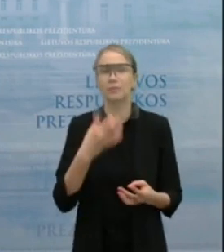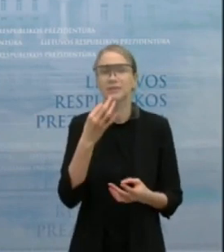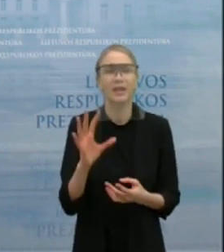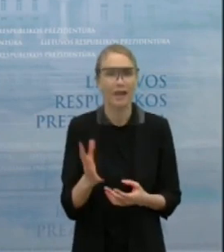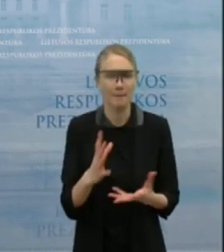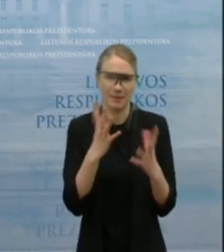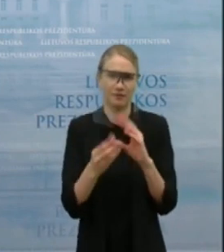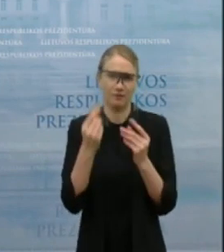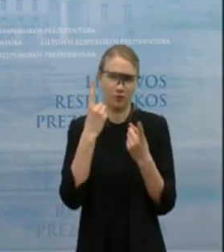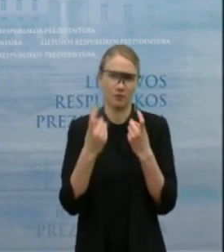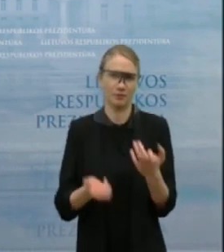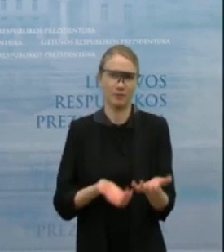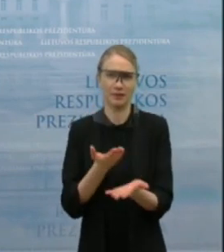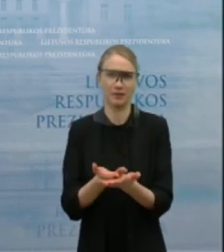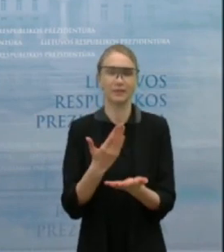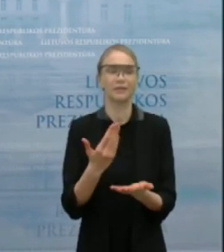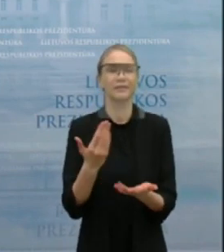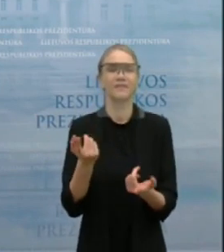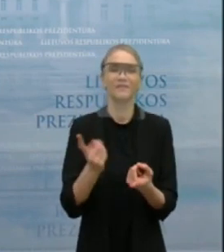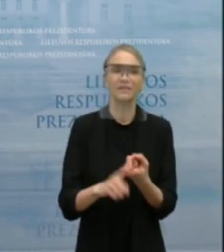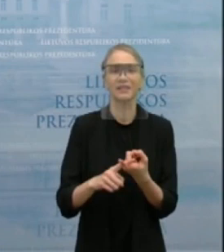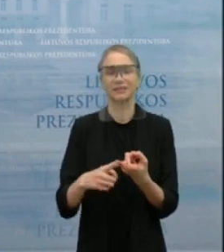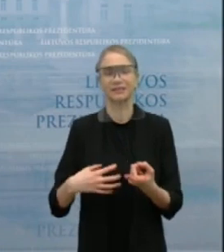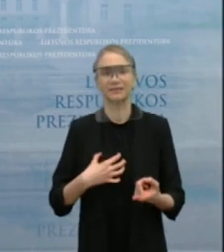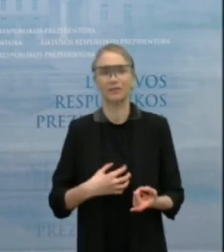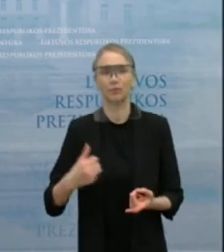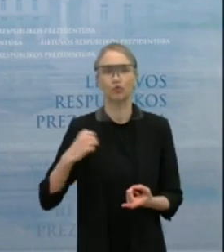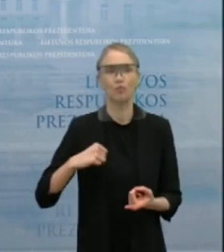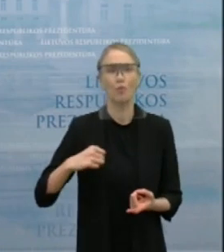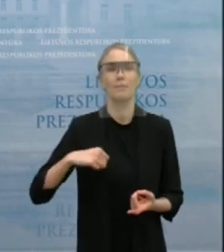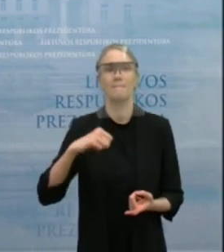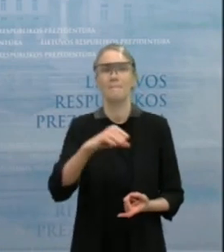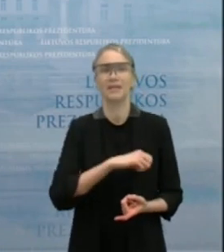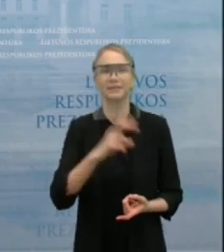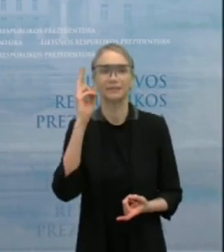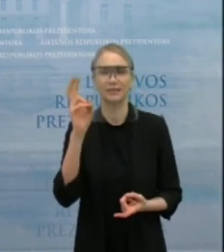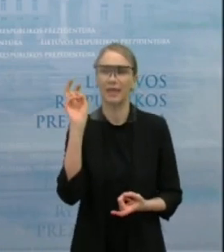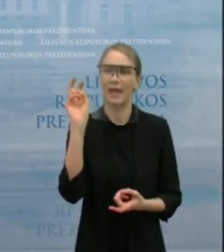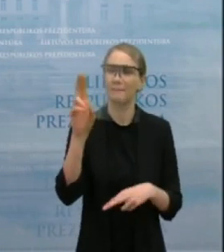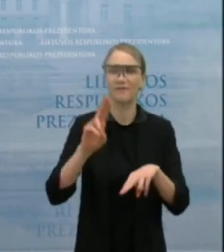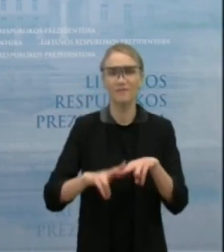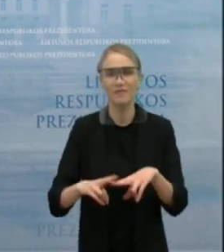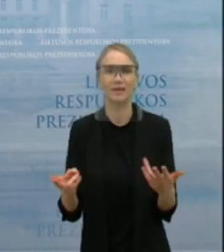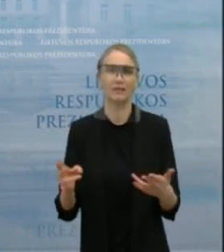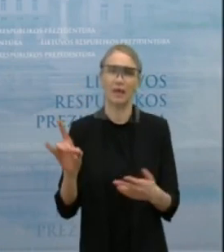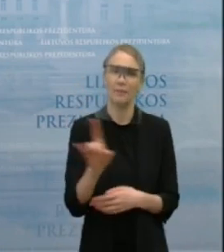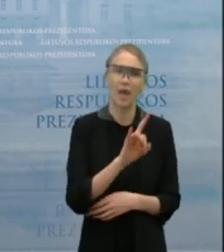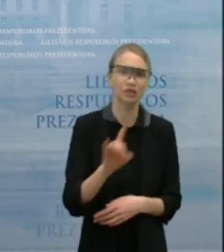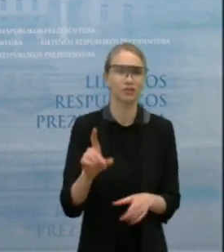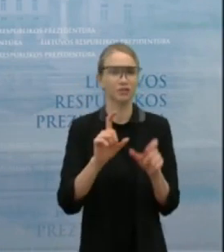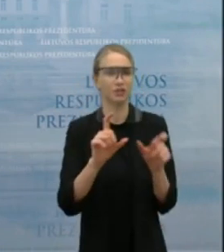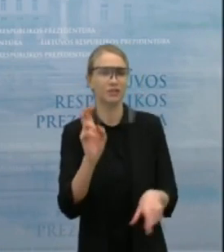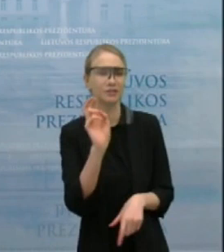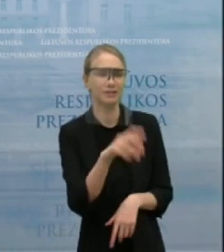toksai bendresnis, turbūt svarbu atkreipti dėmesį, kad žmonės einantis į tam tikras įstaigas, ar tai būtų bažnyčios,